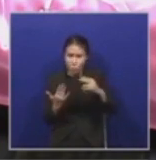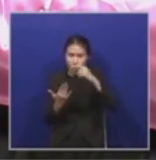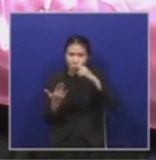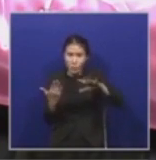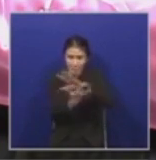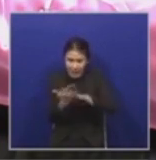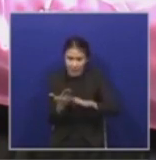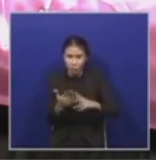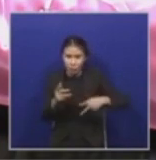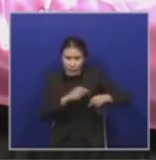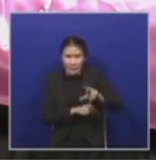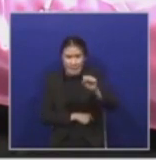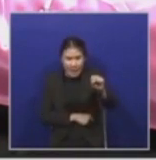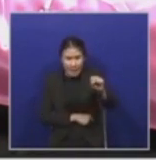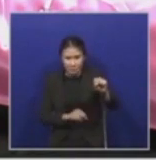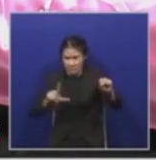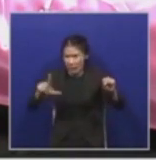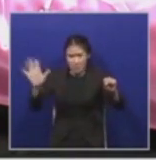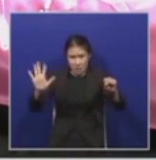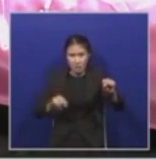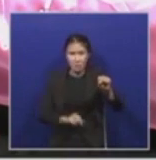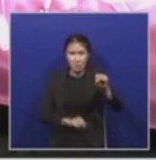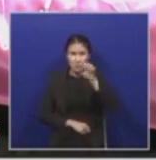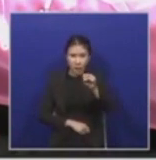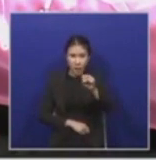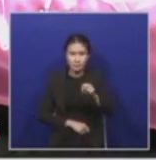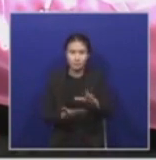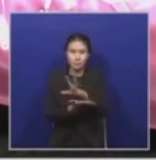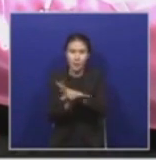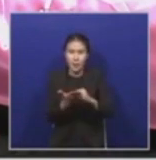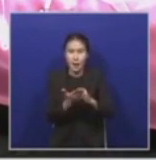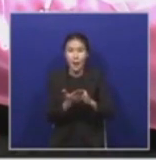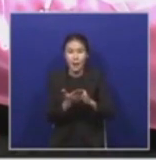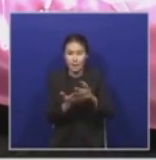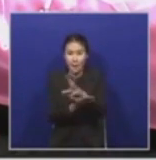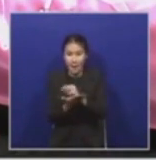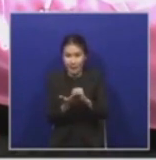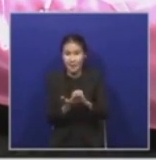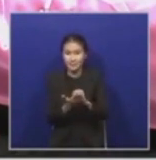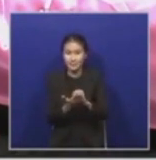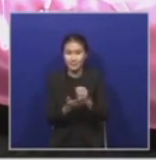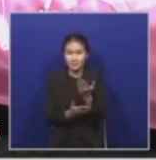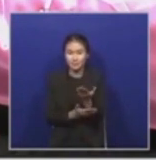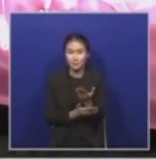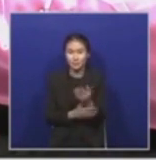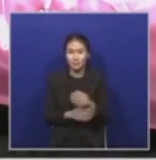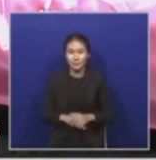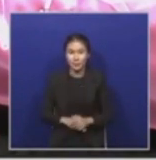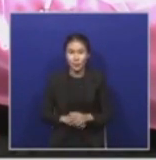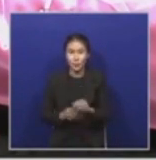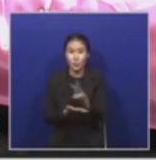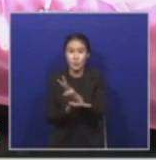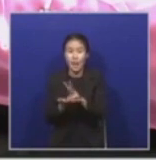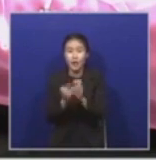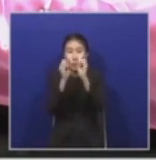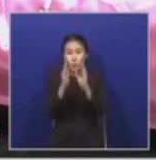ครับท่านประธานดูต่อไปนะมหาวิทยาลัยราชภัฏจันทร์เกษมตัดงบประมาณ